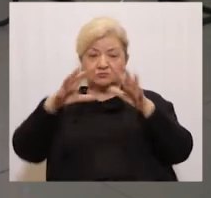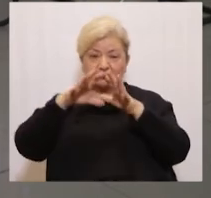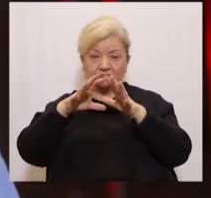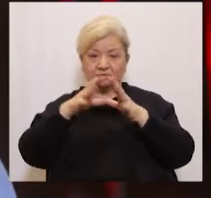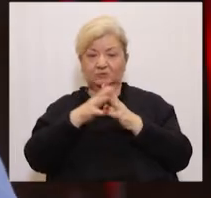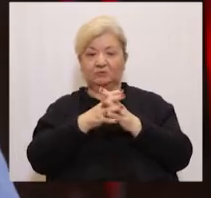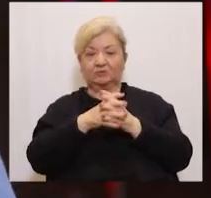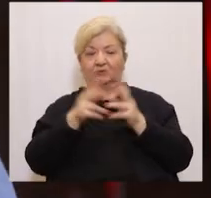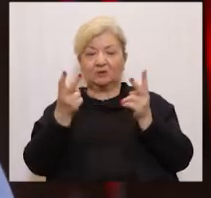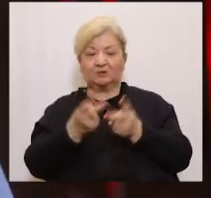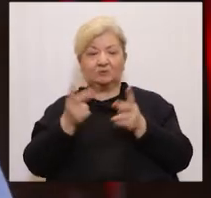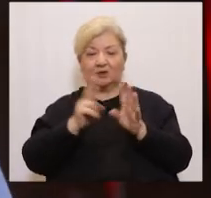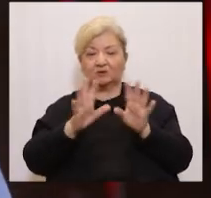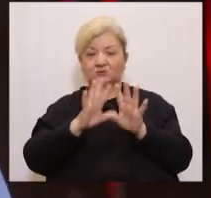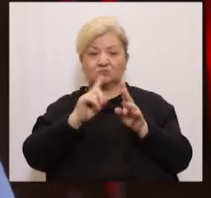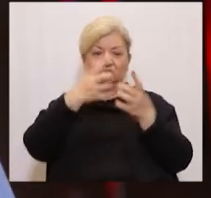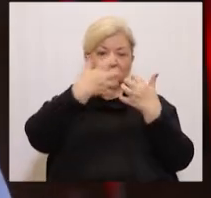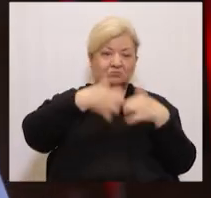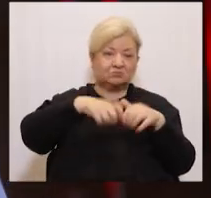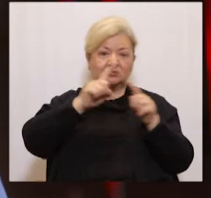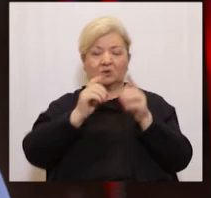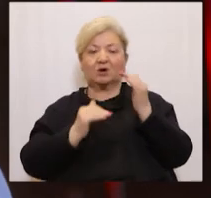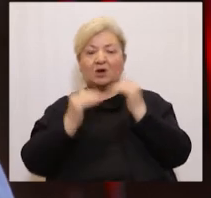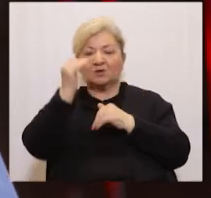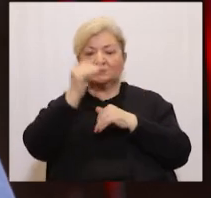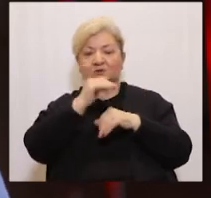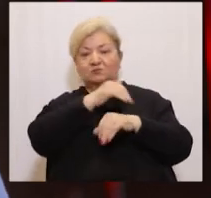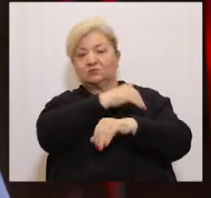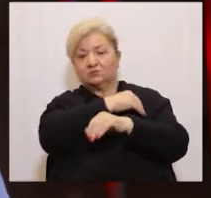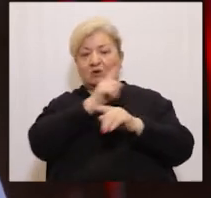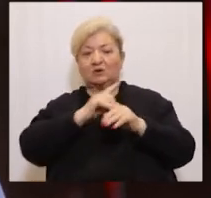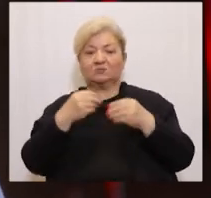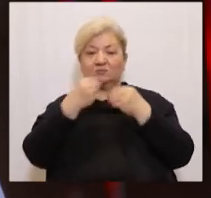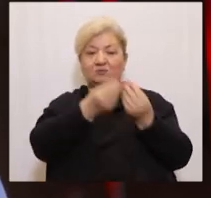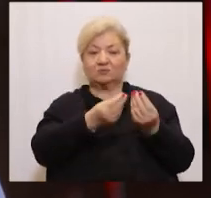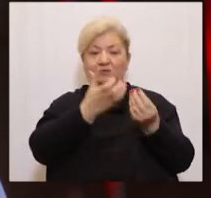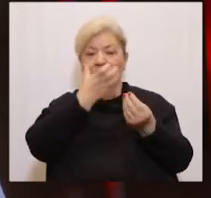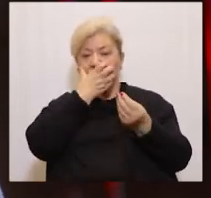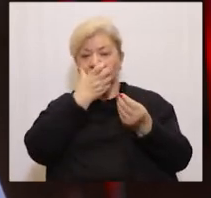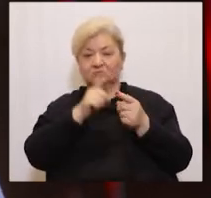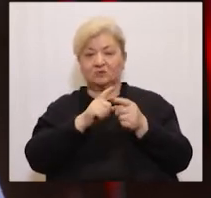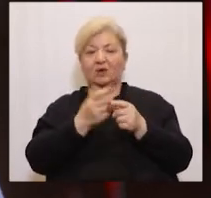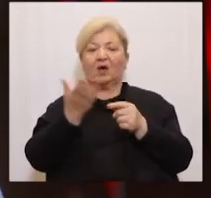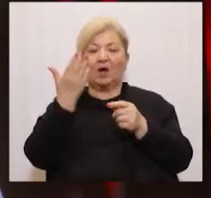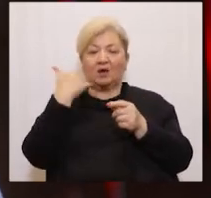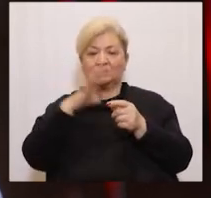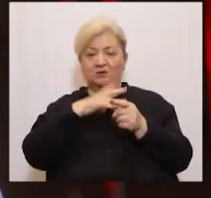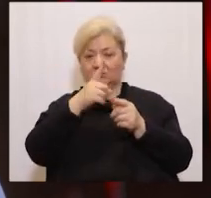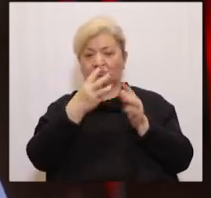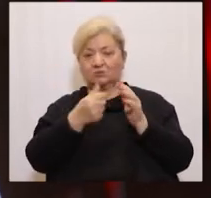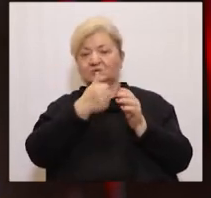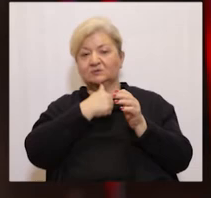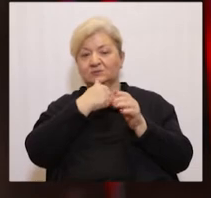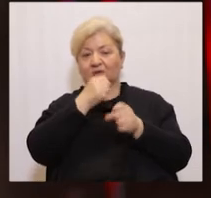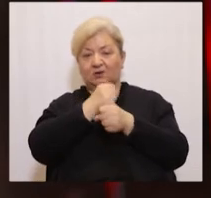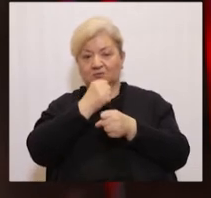სპეციფიური რთული დანადგარები, გავზარდოთ ტემპერატურა, ანუ მივაწოდოთ სითბო და ეს ექსპერიმენტები საკმაოდ ადრე იყო ჩატარებული,